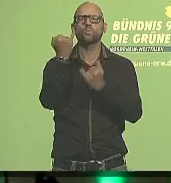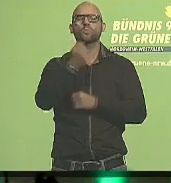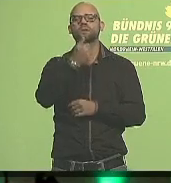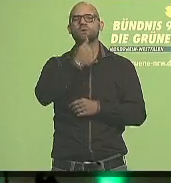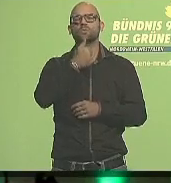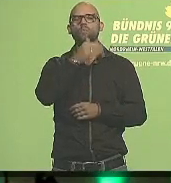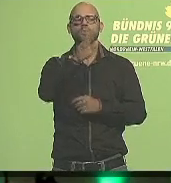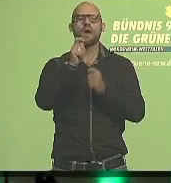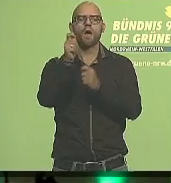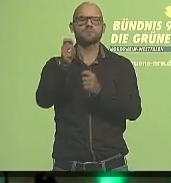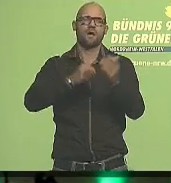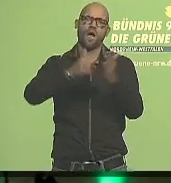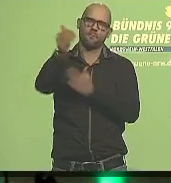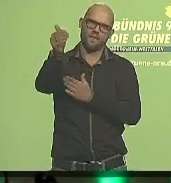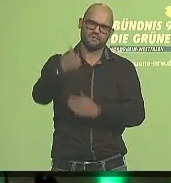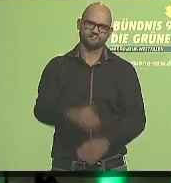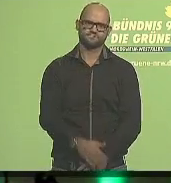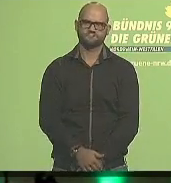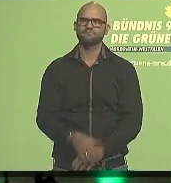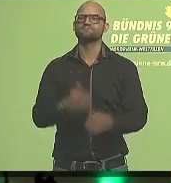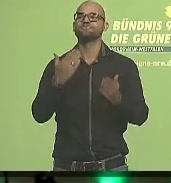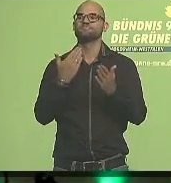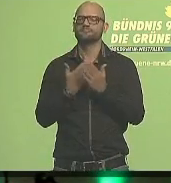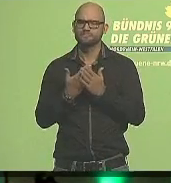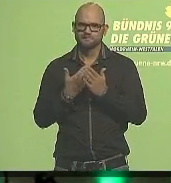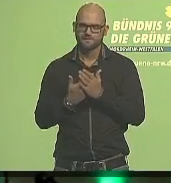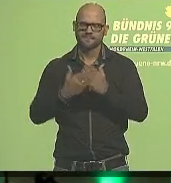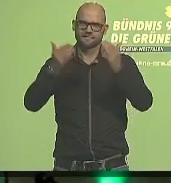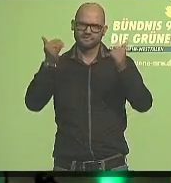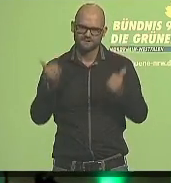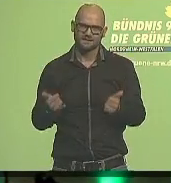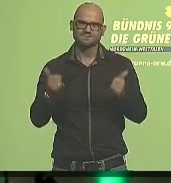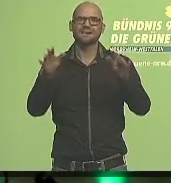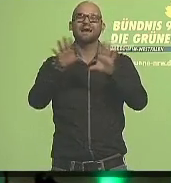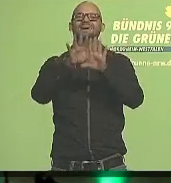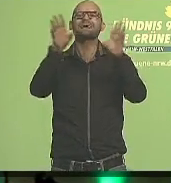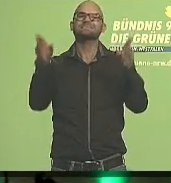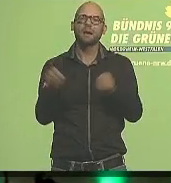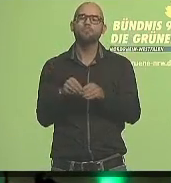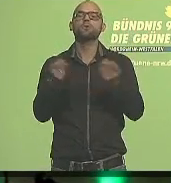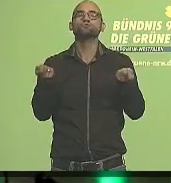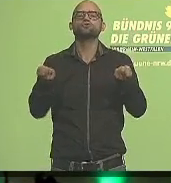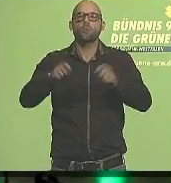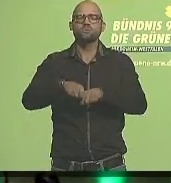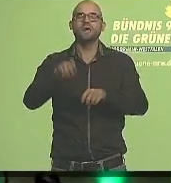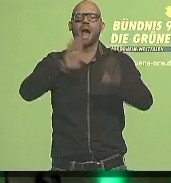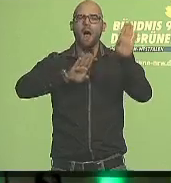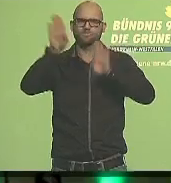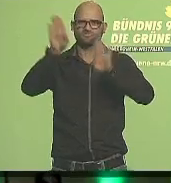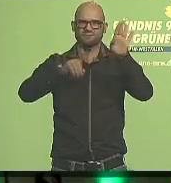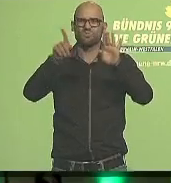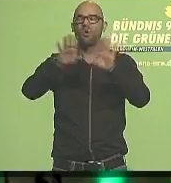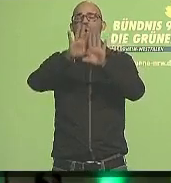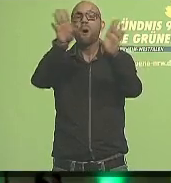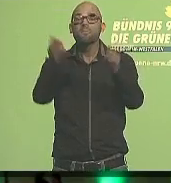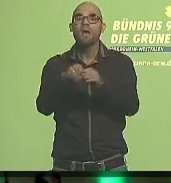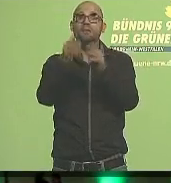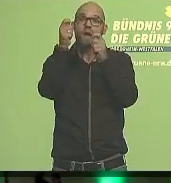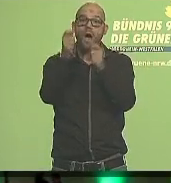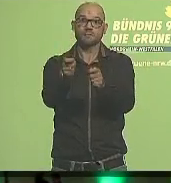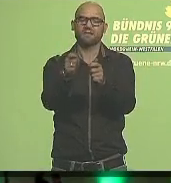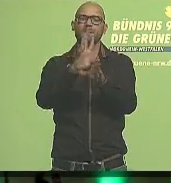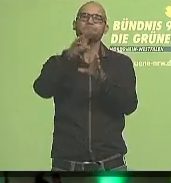abgelehnt. Damit kommen wir zur Gesamt- und Schlussabstimmung über den ganzen Antrag mit